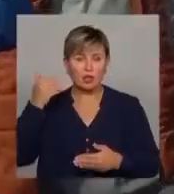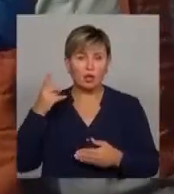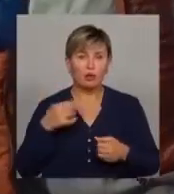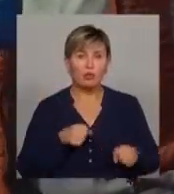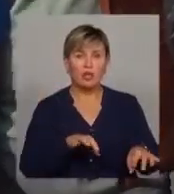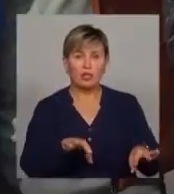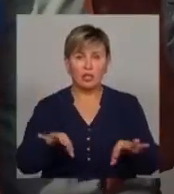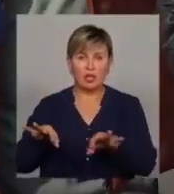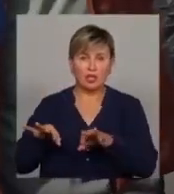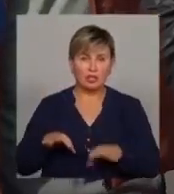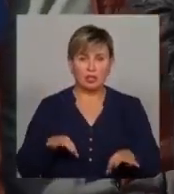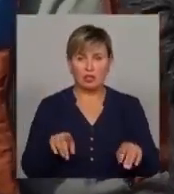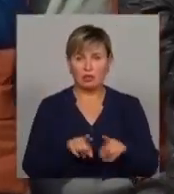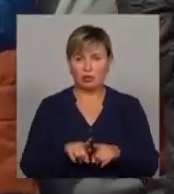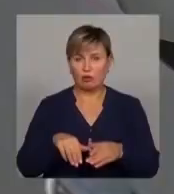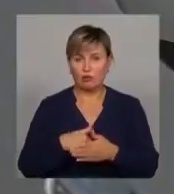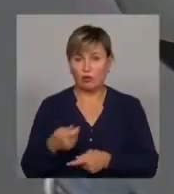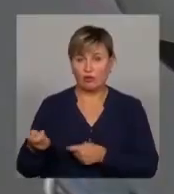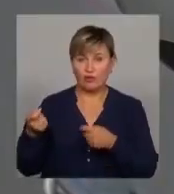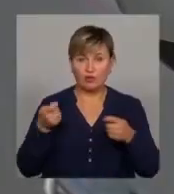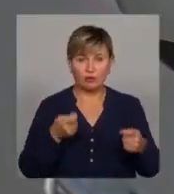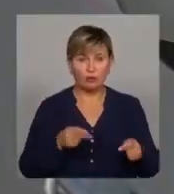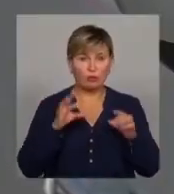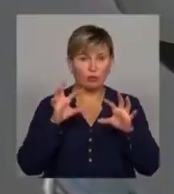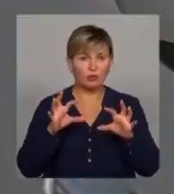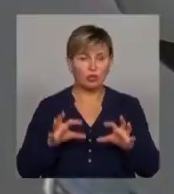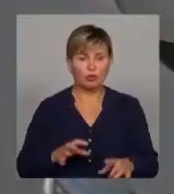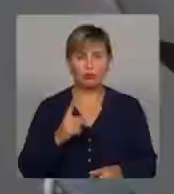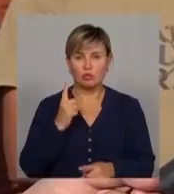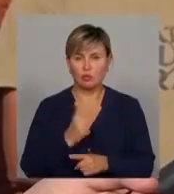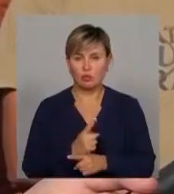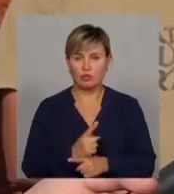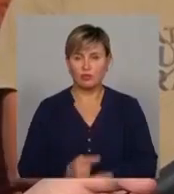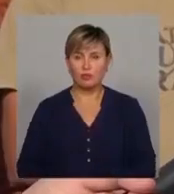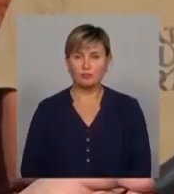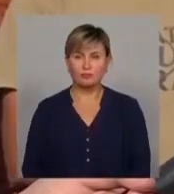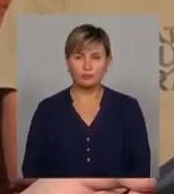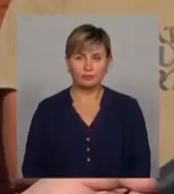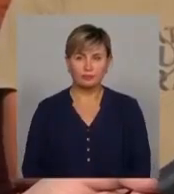на территории нашей страны на таком вновь ввезенном транспорте по закону запрещено.